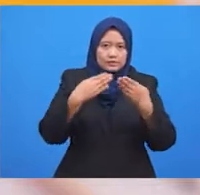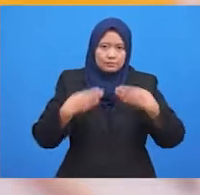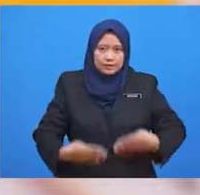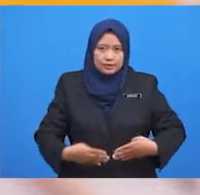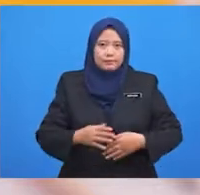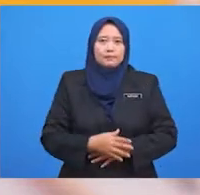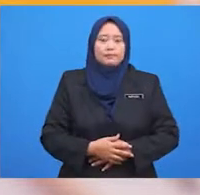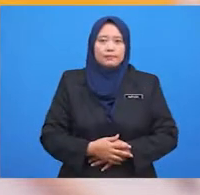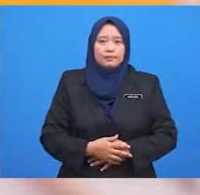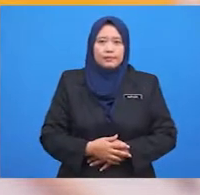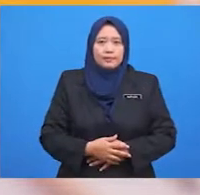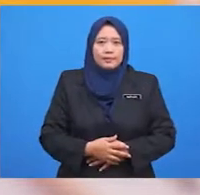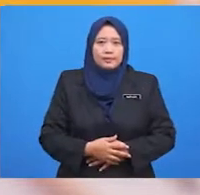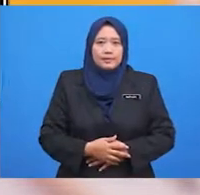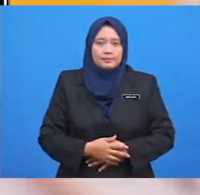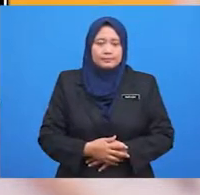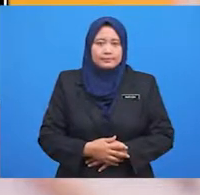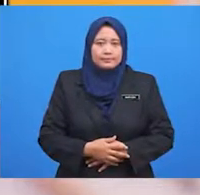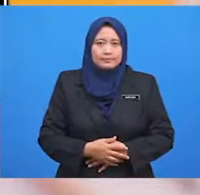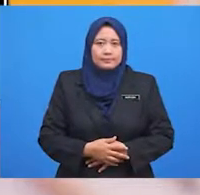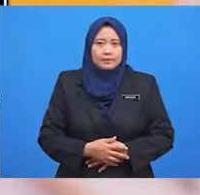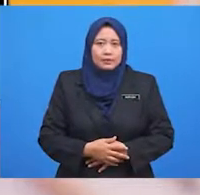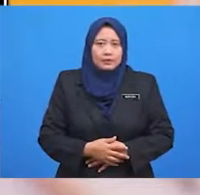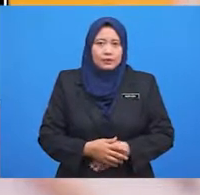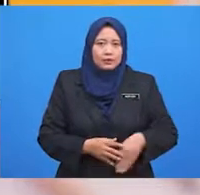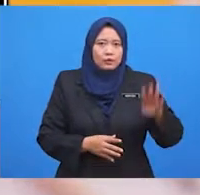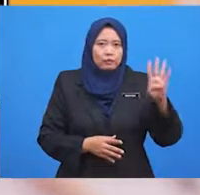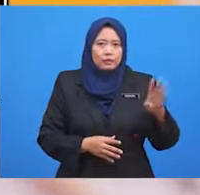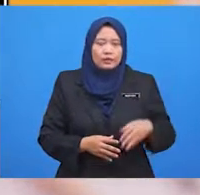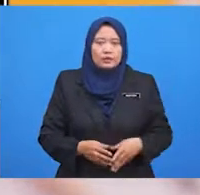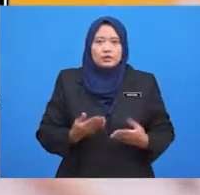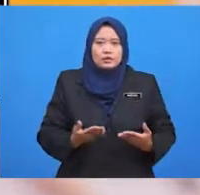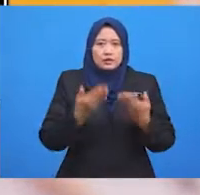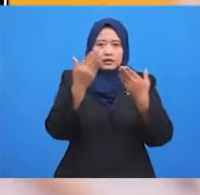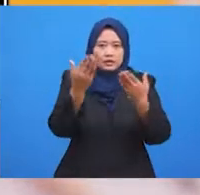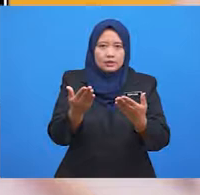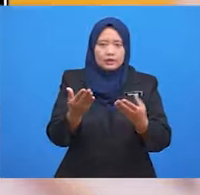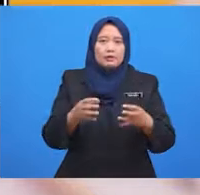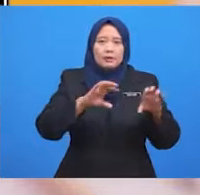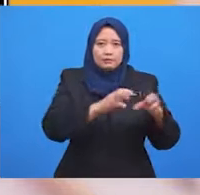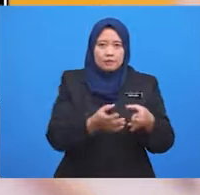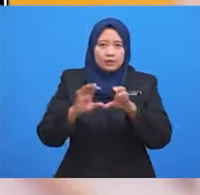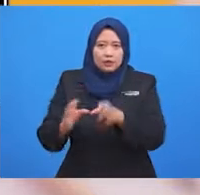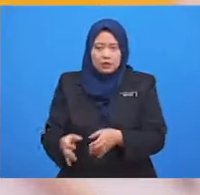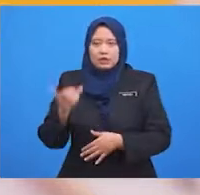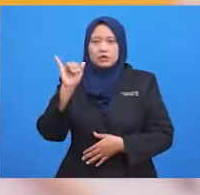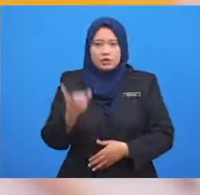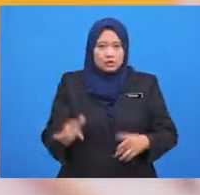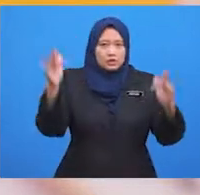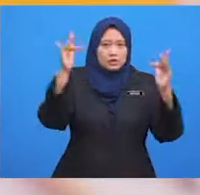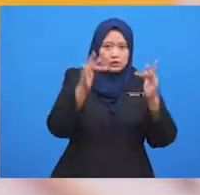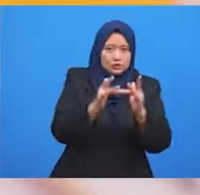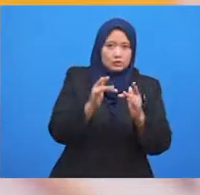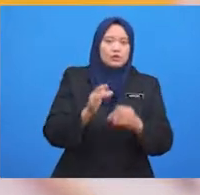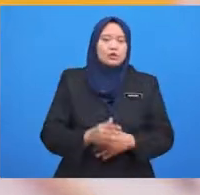Menerangkan dapatan analisis badan. Guru mencadangkan saranan rawatan pelanggan berdasarkan